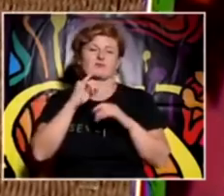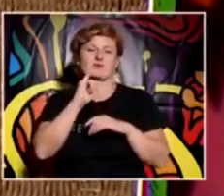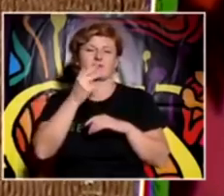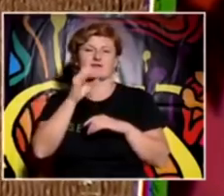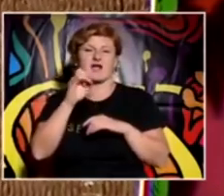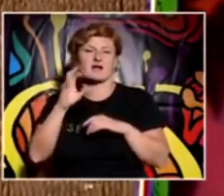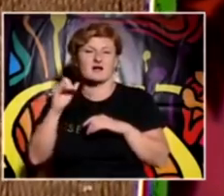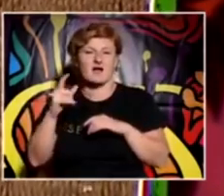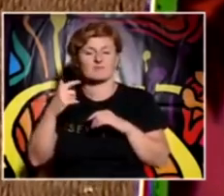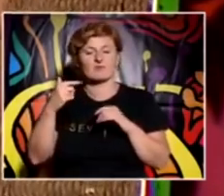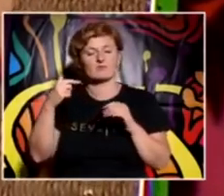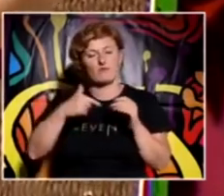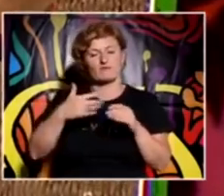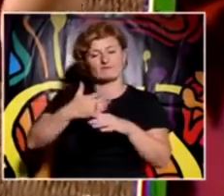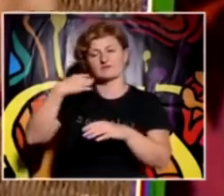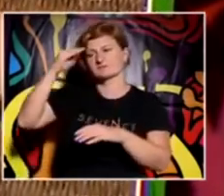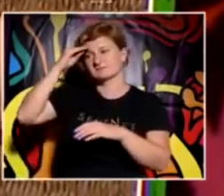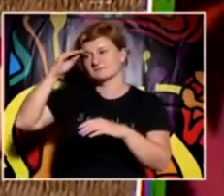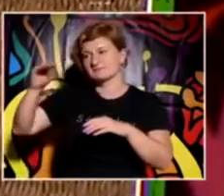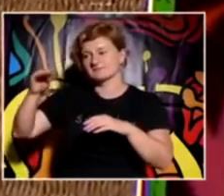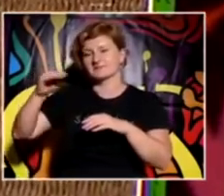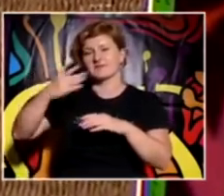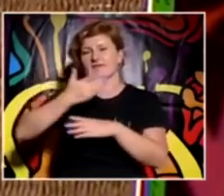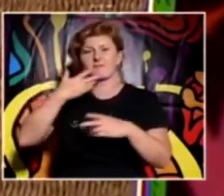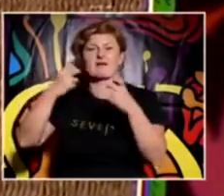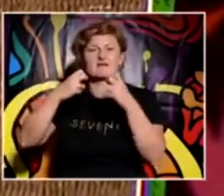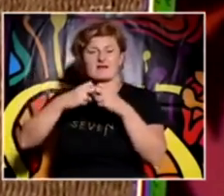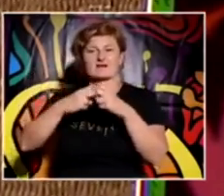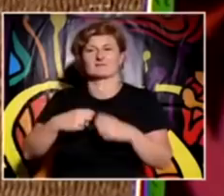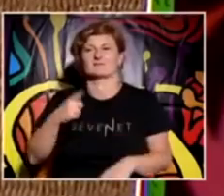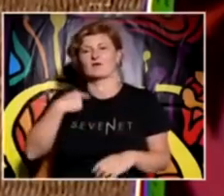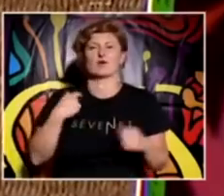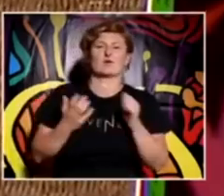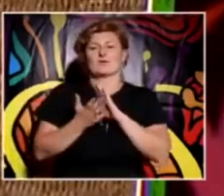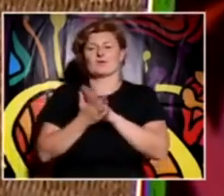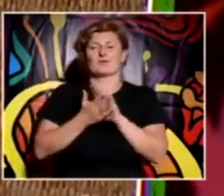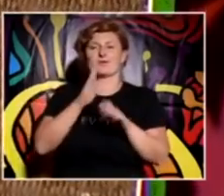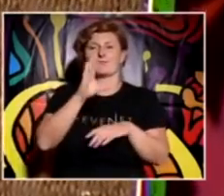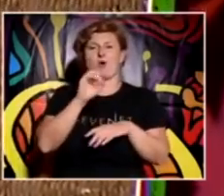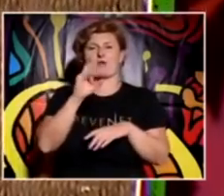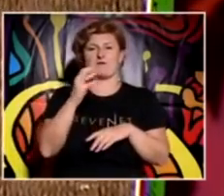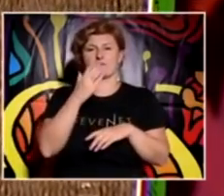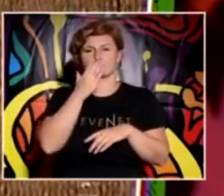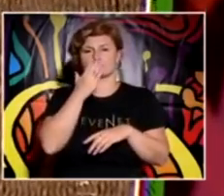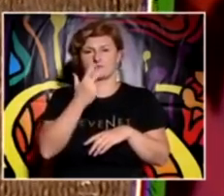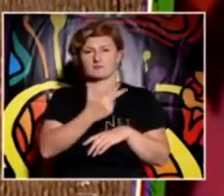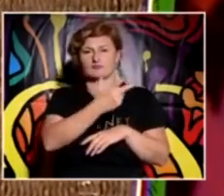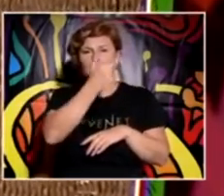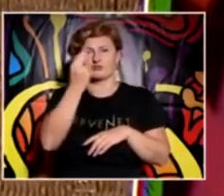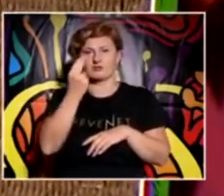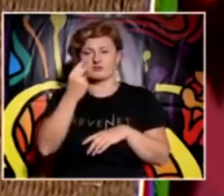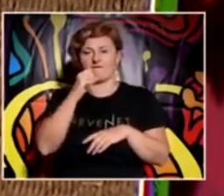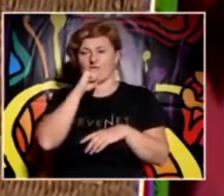absolutnie nie ma internetu i po prostu tak się urwało, o, jadę i będzie fajnie. I nagle przez 3 dni absolutnie nie było żadnej relacji